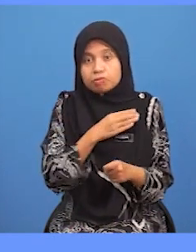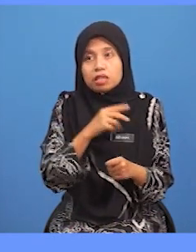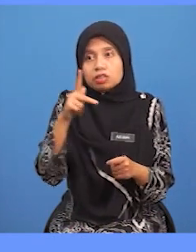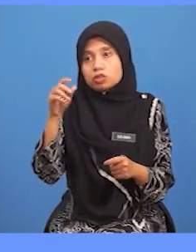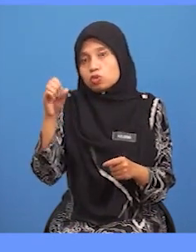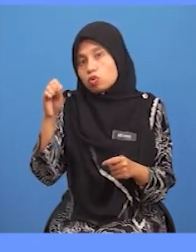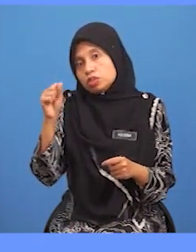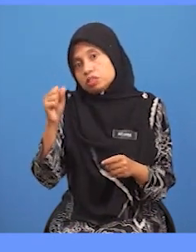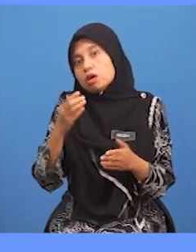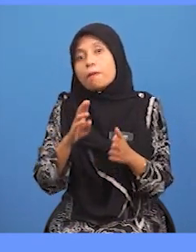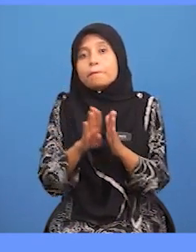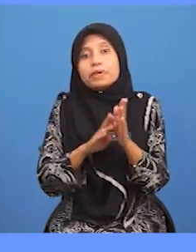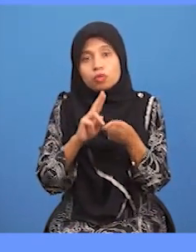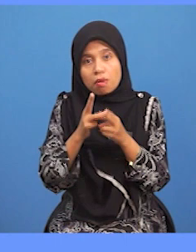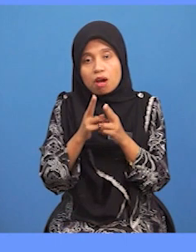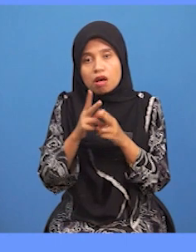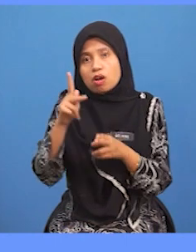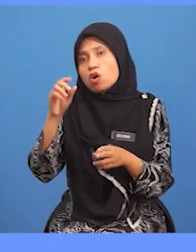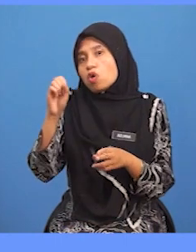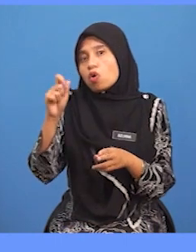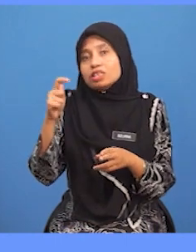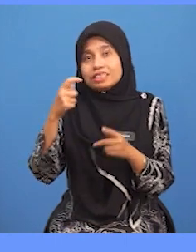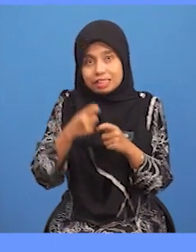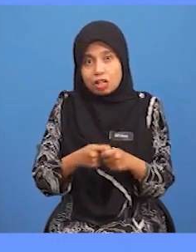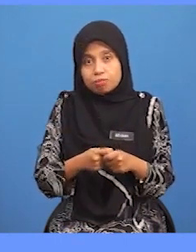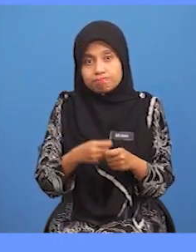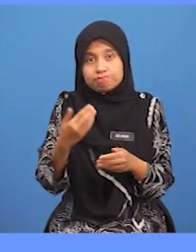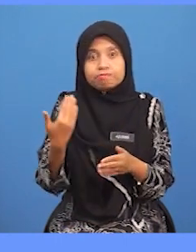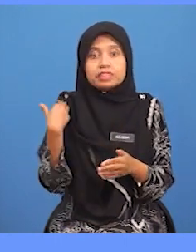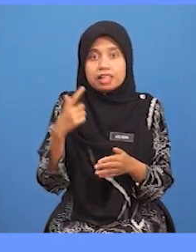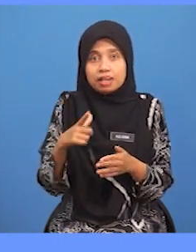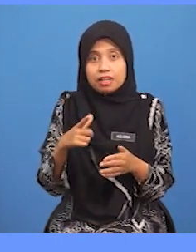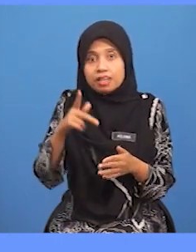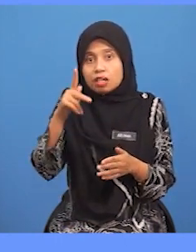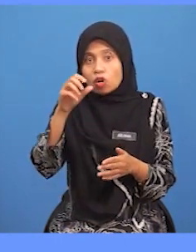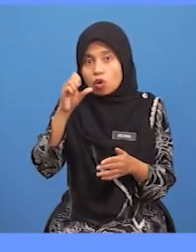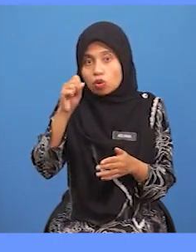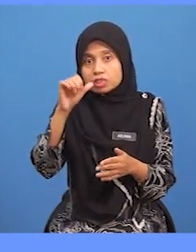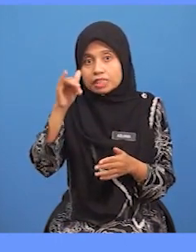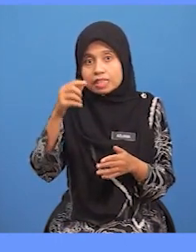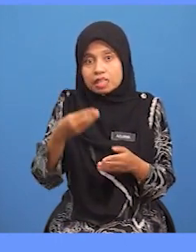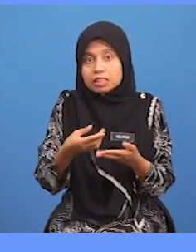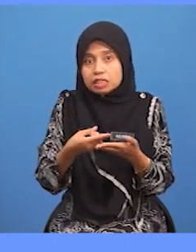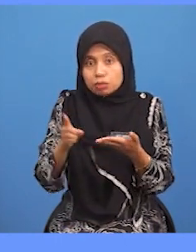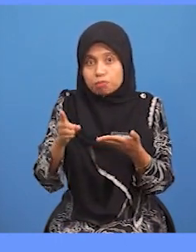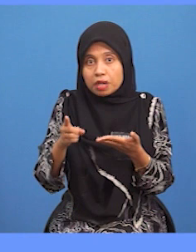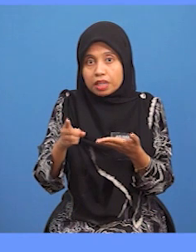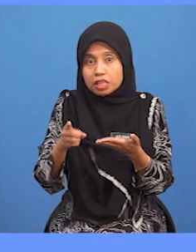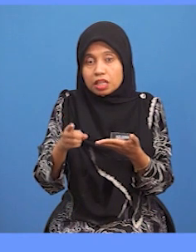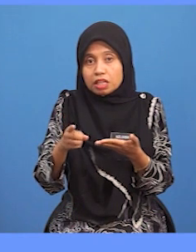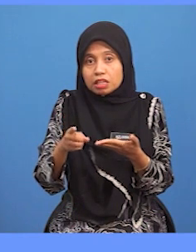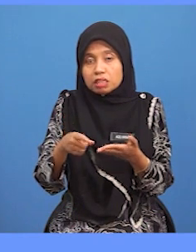berubah. Apakah kos tetap? Kos tetap adalah kos yang dibayar untuk penggunaan